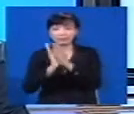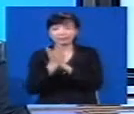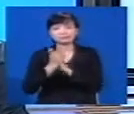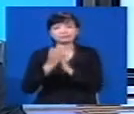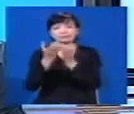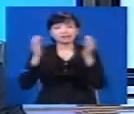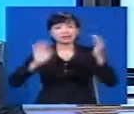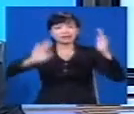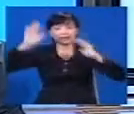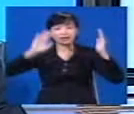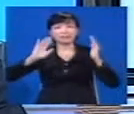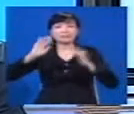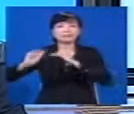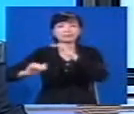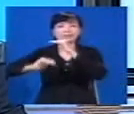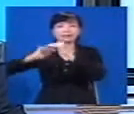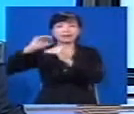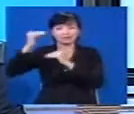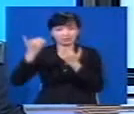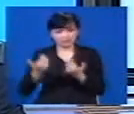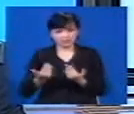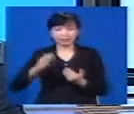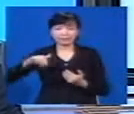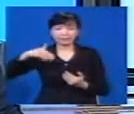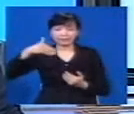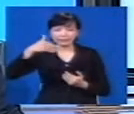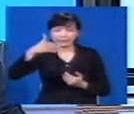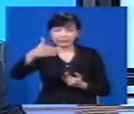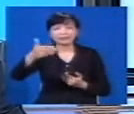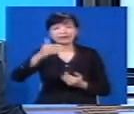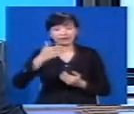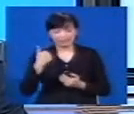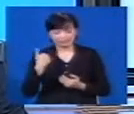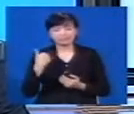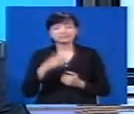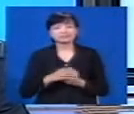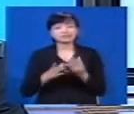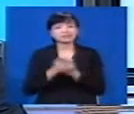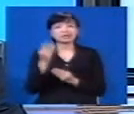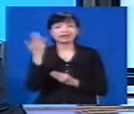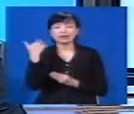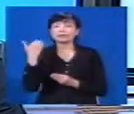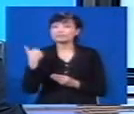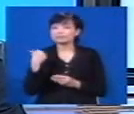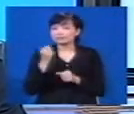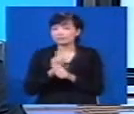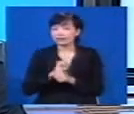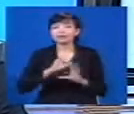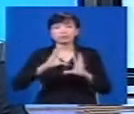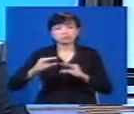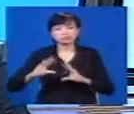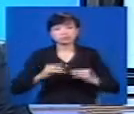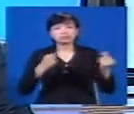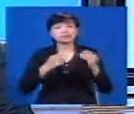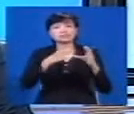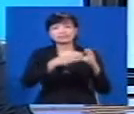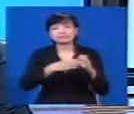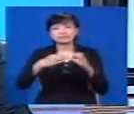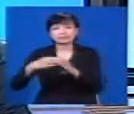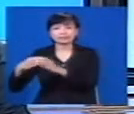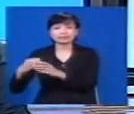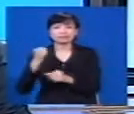เทศร่วมกันขณะนี้ก็เรียกว่าเดินหน้าไปมากทีเดียวนะครับในสัปดาห์ที่ผ่านมานั้นก็มีการประชุมคณะทำงานทั้ง3ด้าน